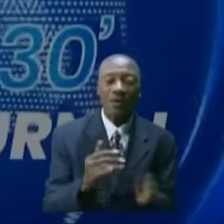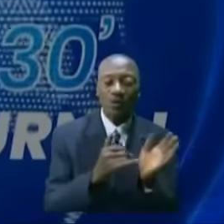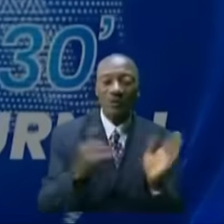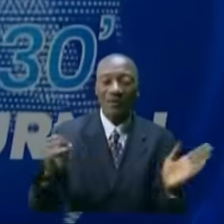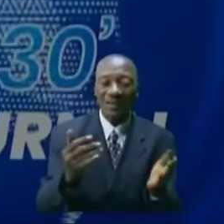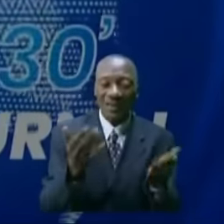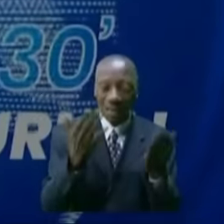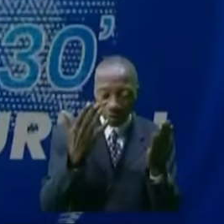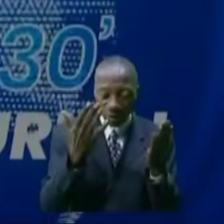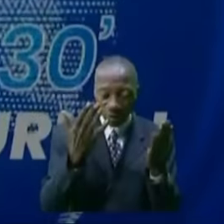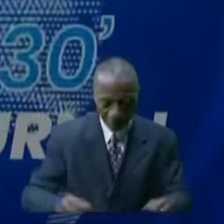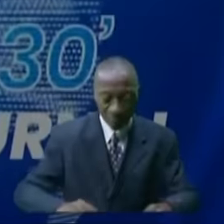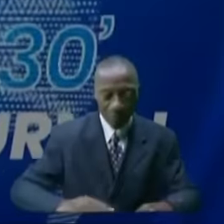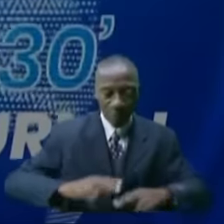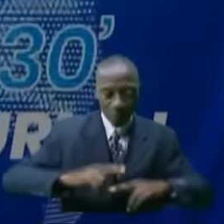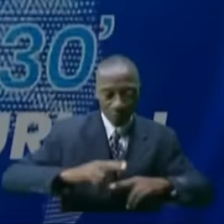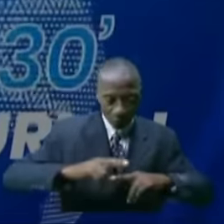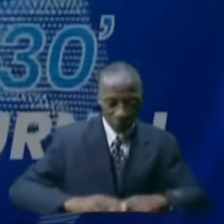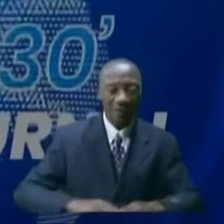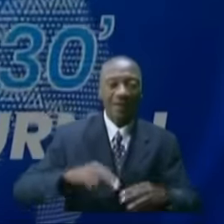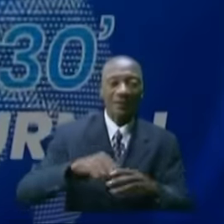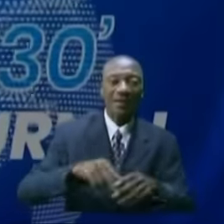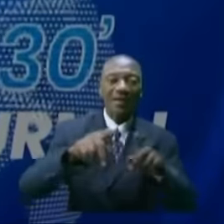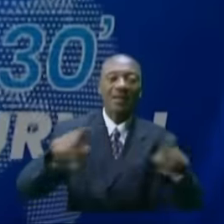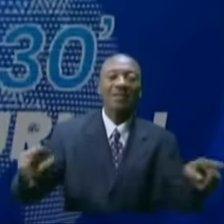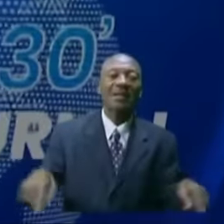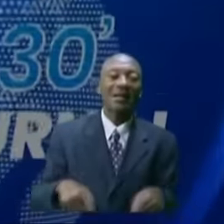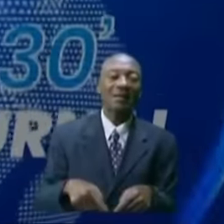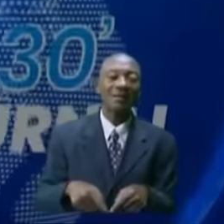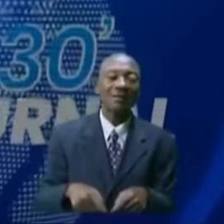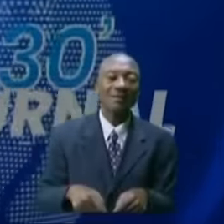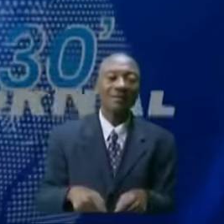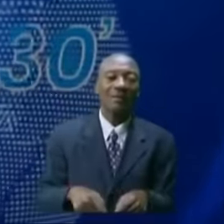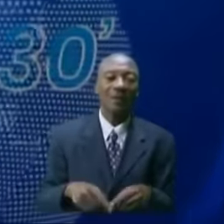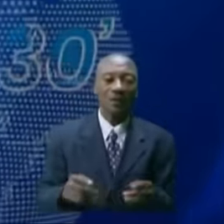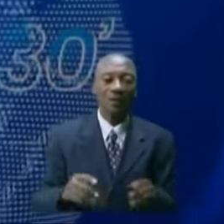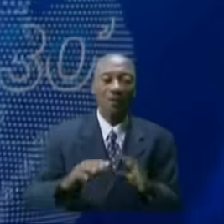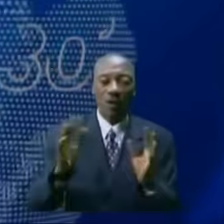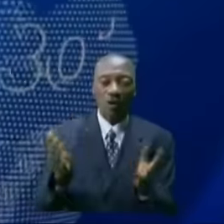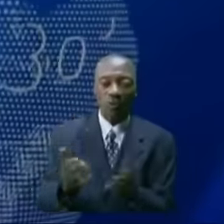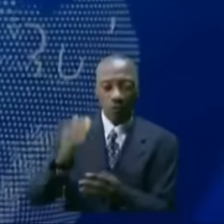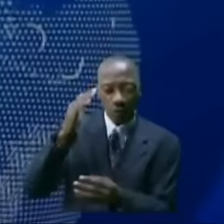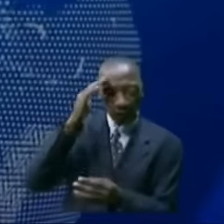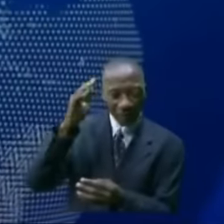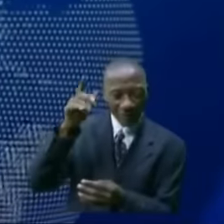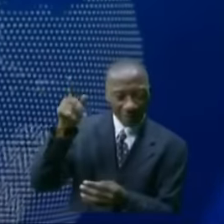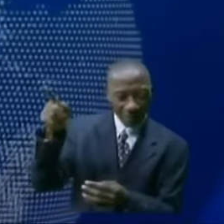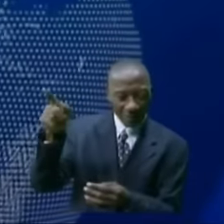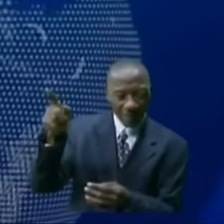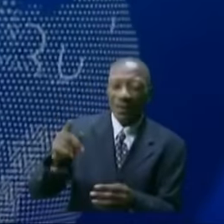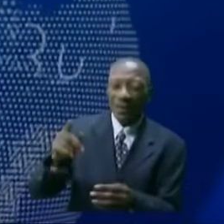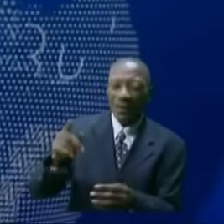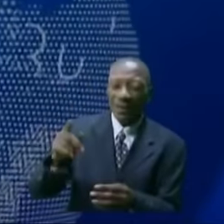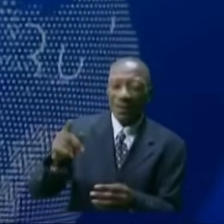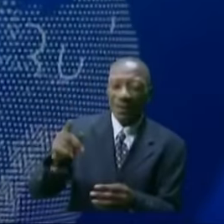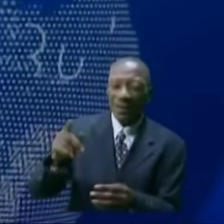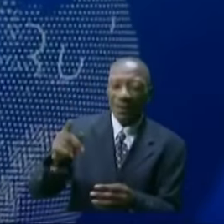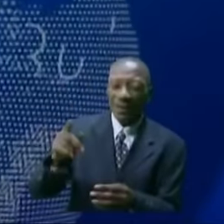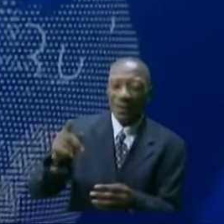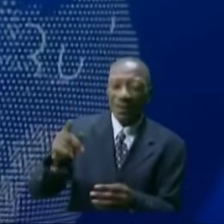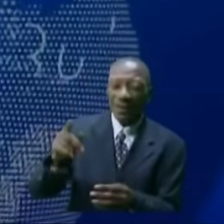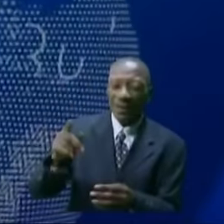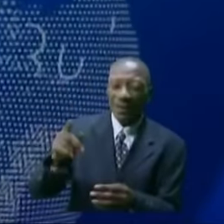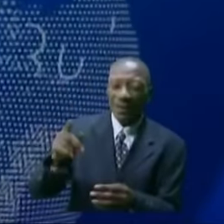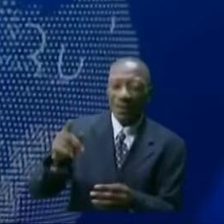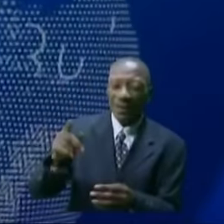présence du comité de gestion et la communauté universitaire de l'Université pédagogique